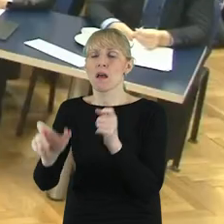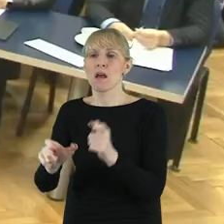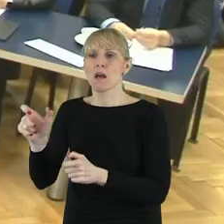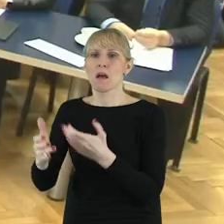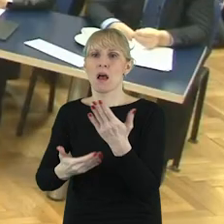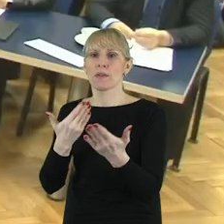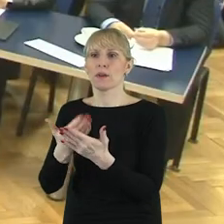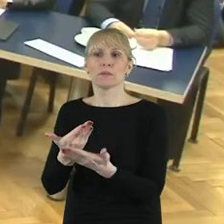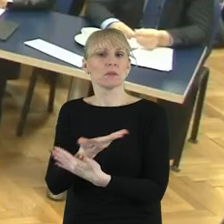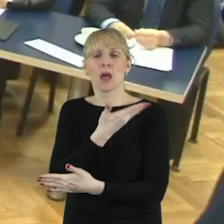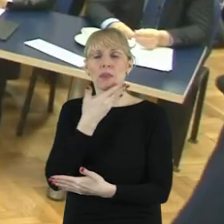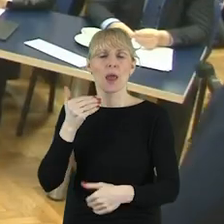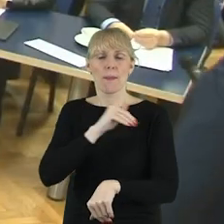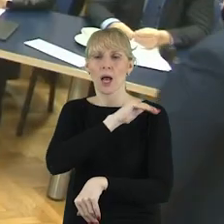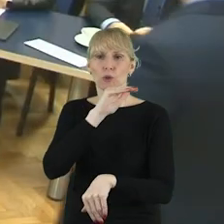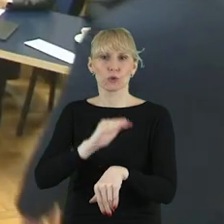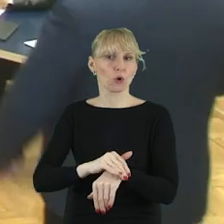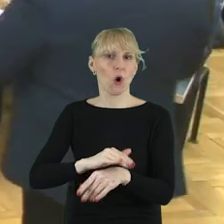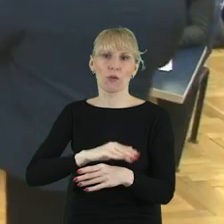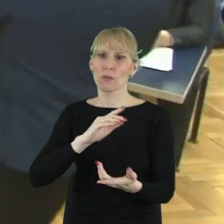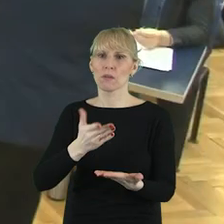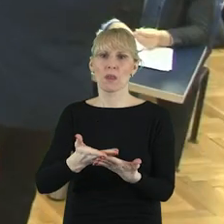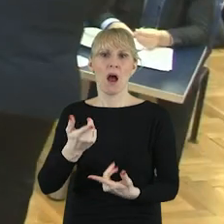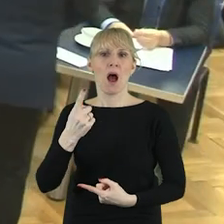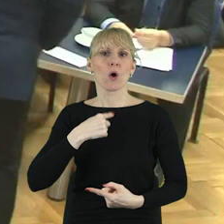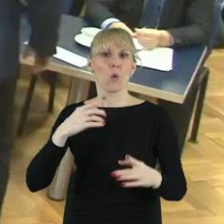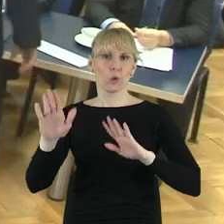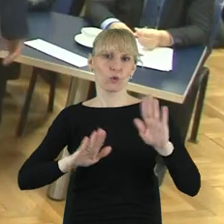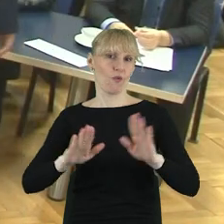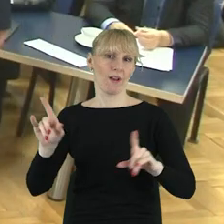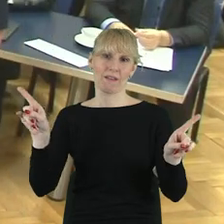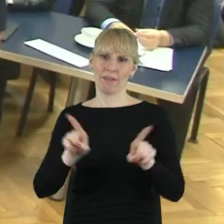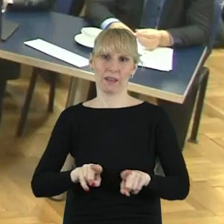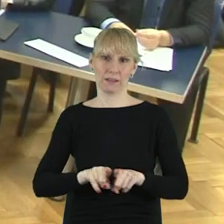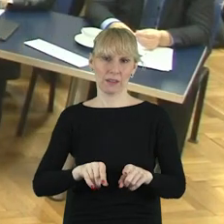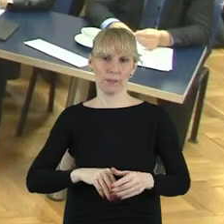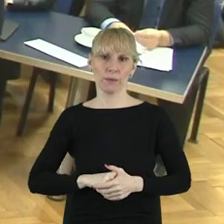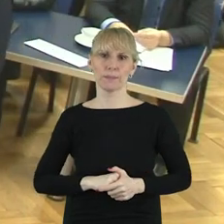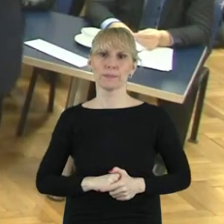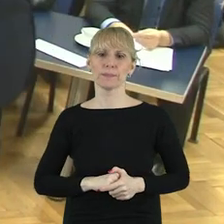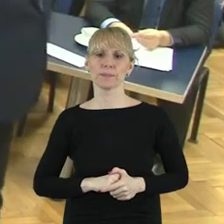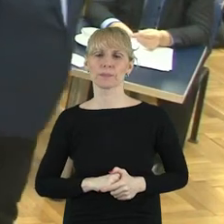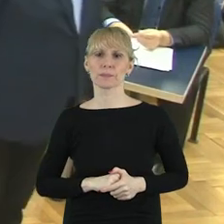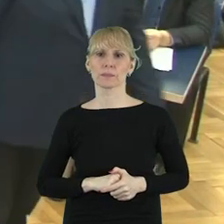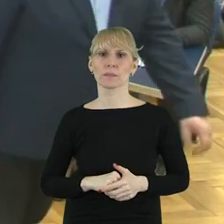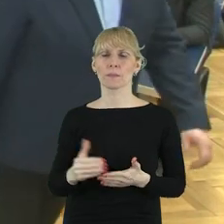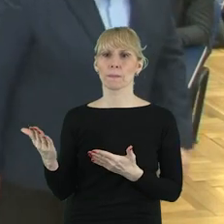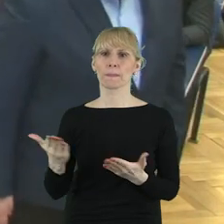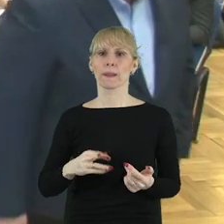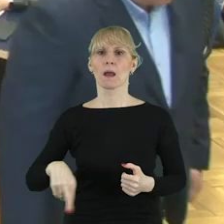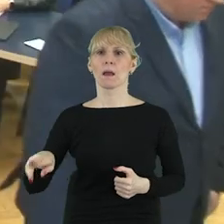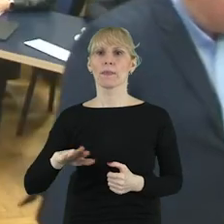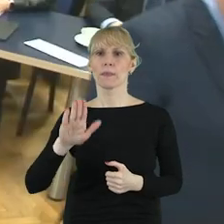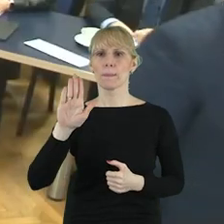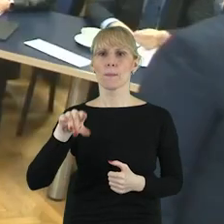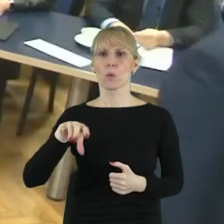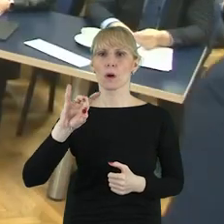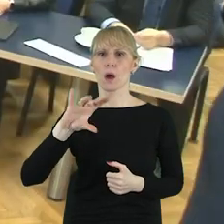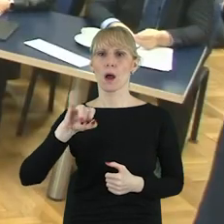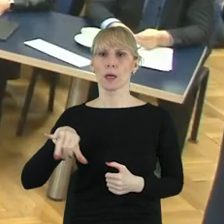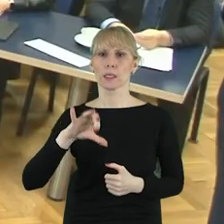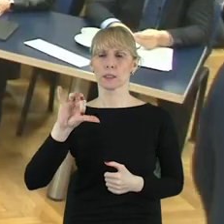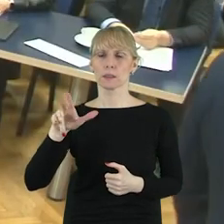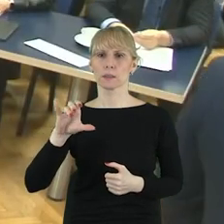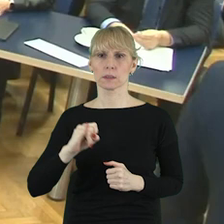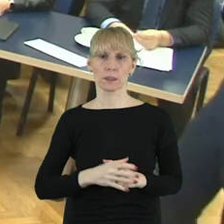Dziękuję bardzo, pani mecenas. Proszę bardzo, pan radny Marcin Bugajski. Pani przewodnicząca, pani raczyła przejść